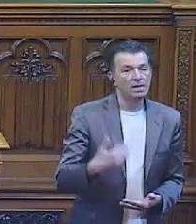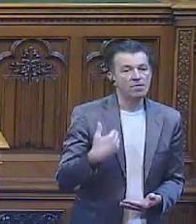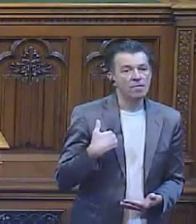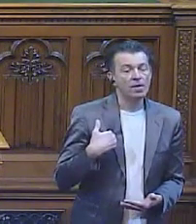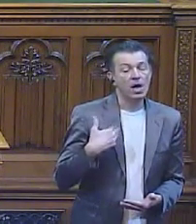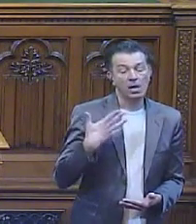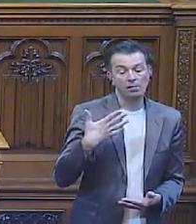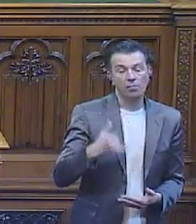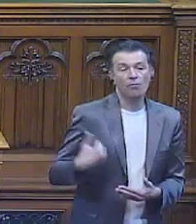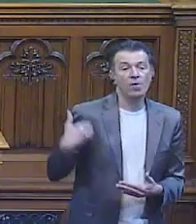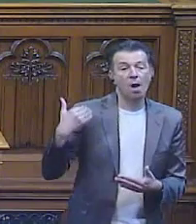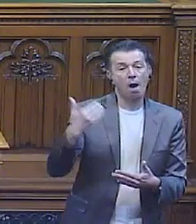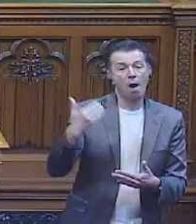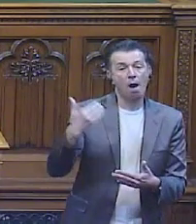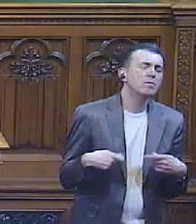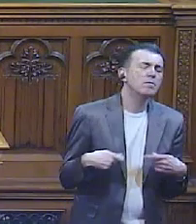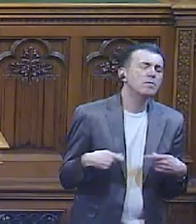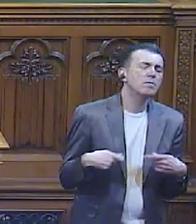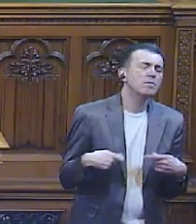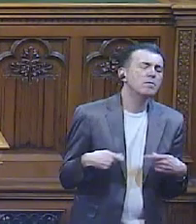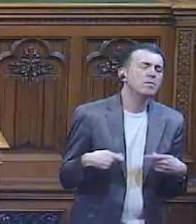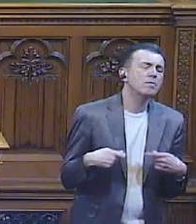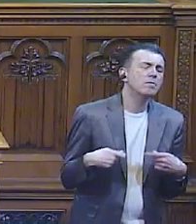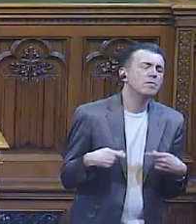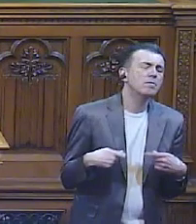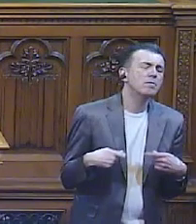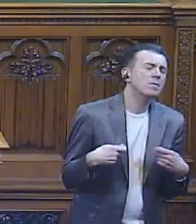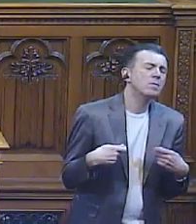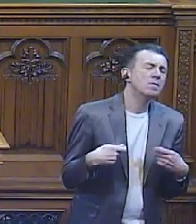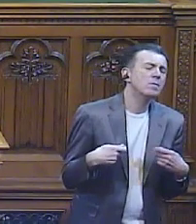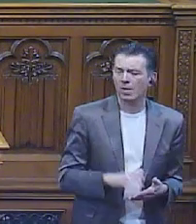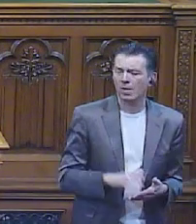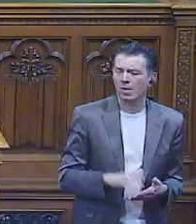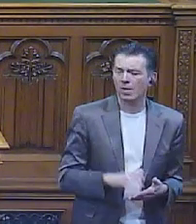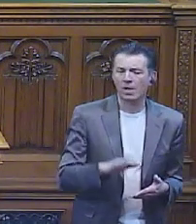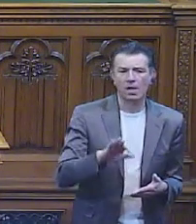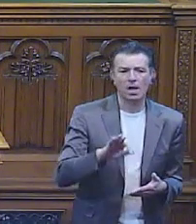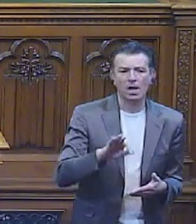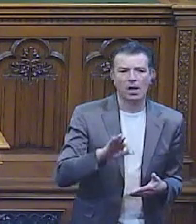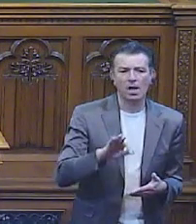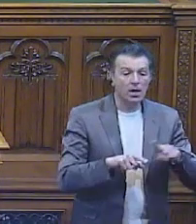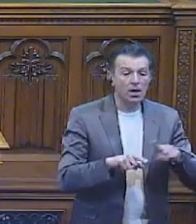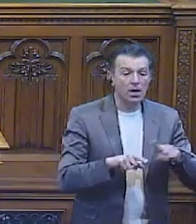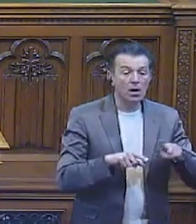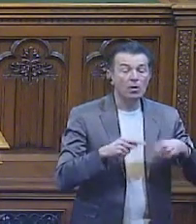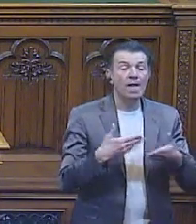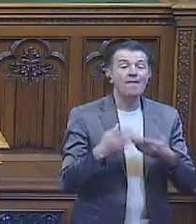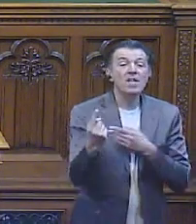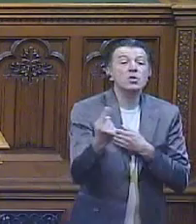5 Jahren an. Was es in Wien nicht alles gäbe, wenn die FPÖ regieren würde.